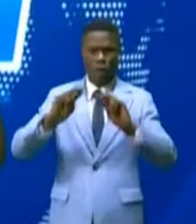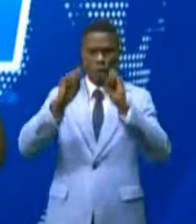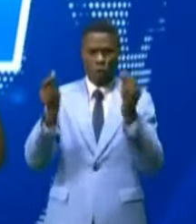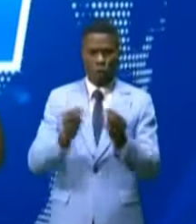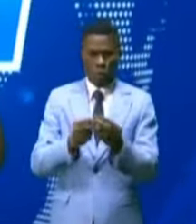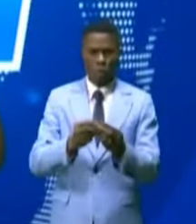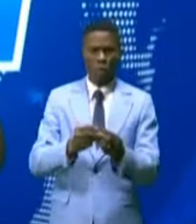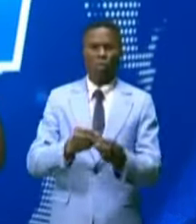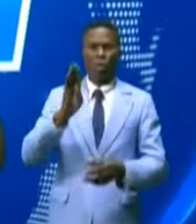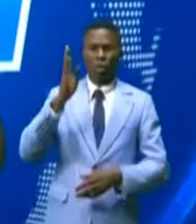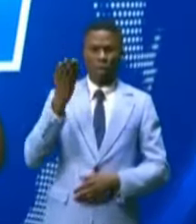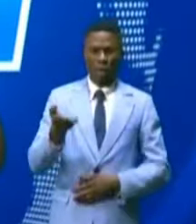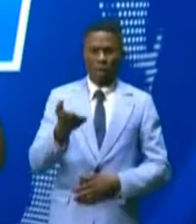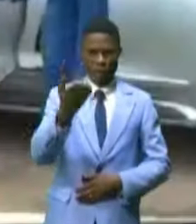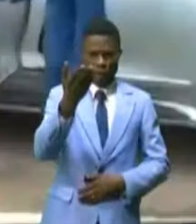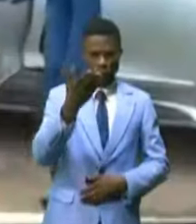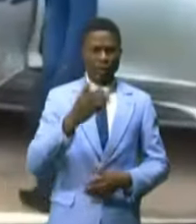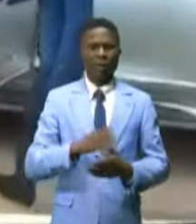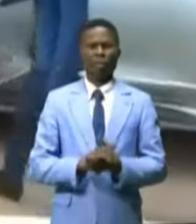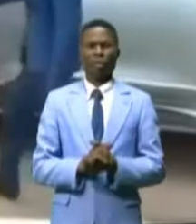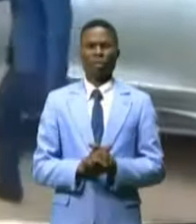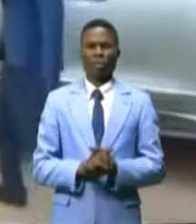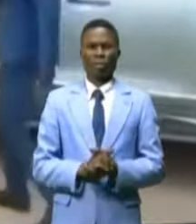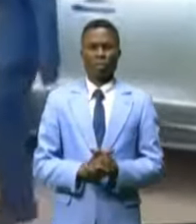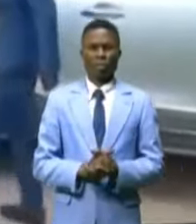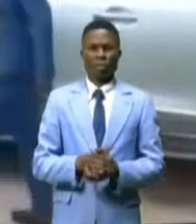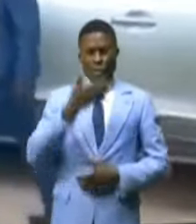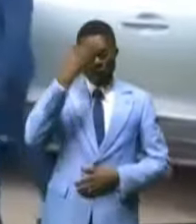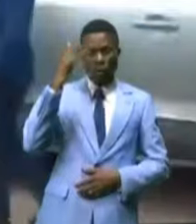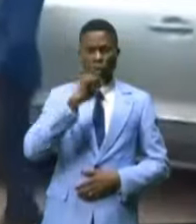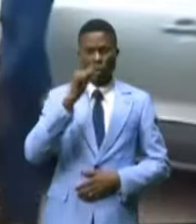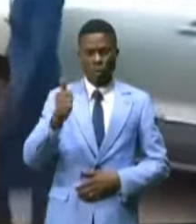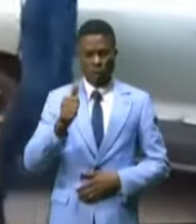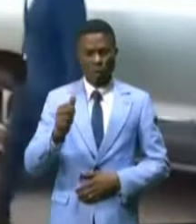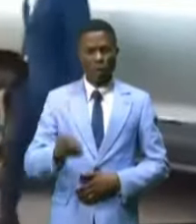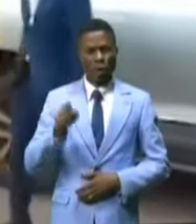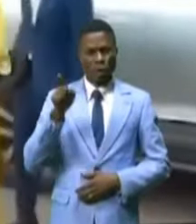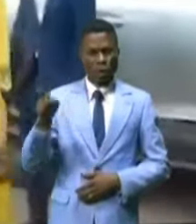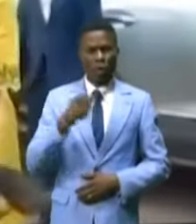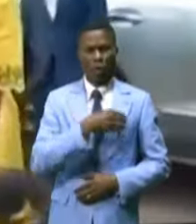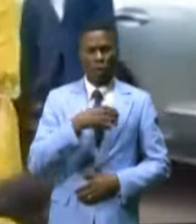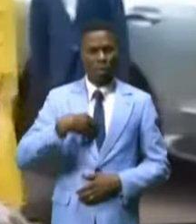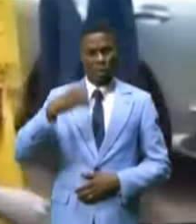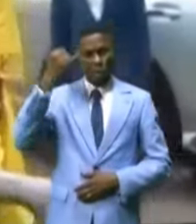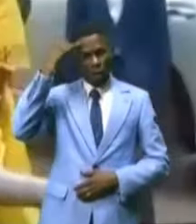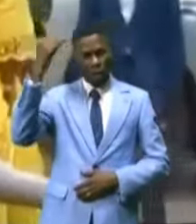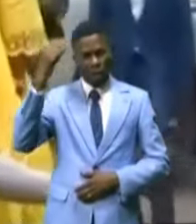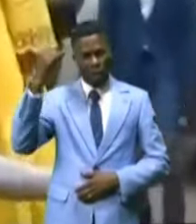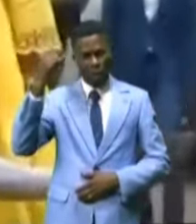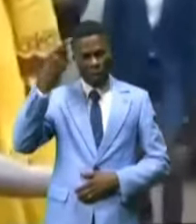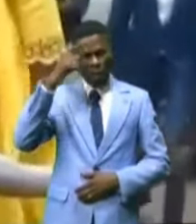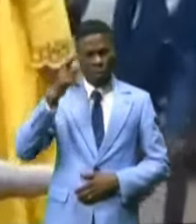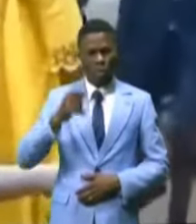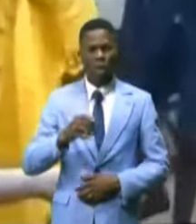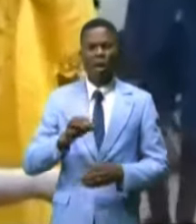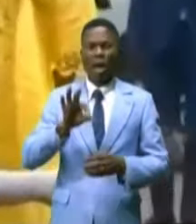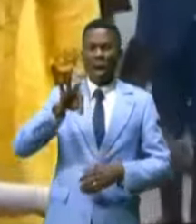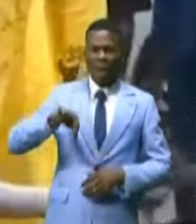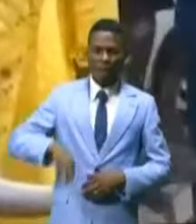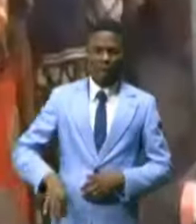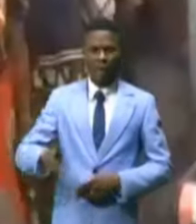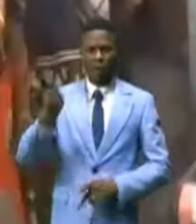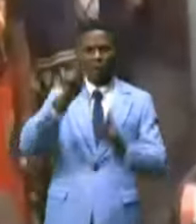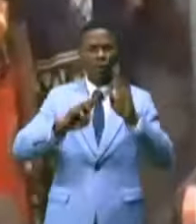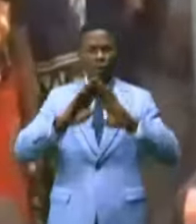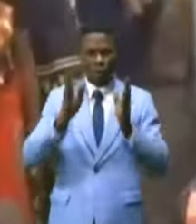Bundwe. Il ne se passe pas un jour sans qu'elle puisse avoir une idée de génie pour le bien de sa communauté. Ses